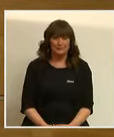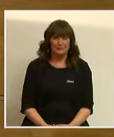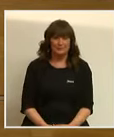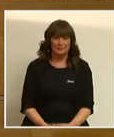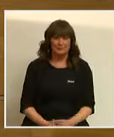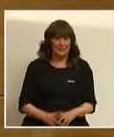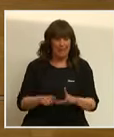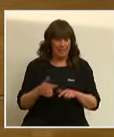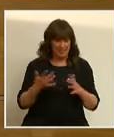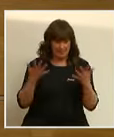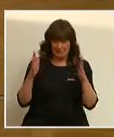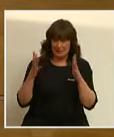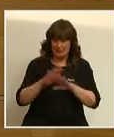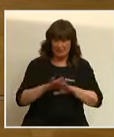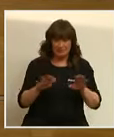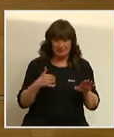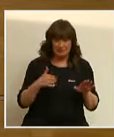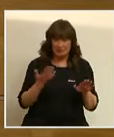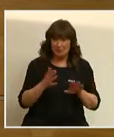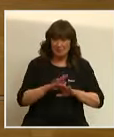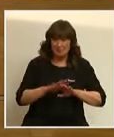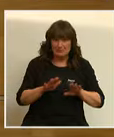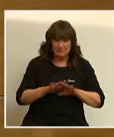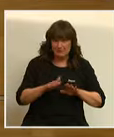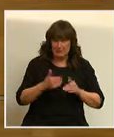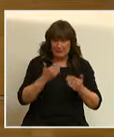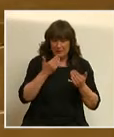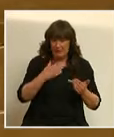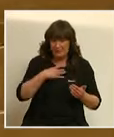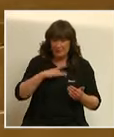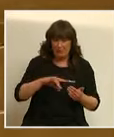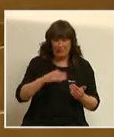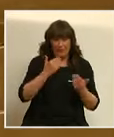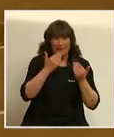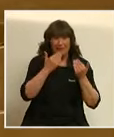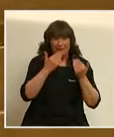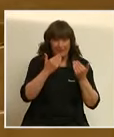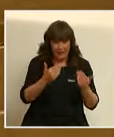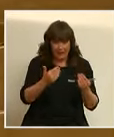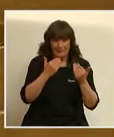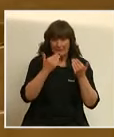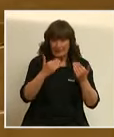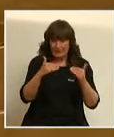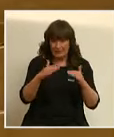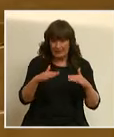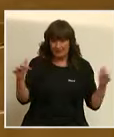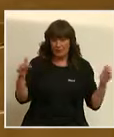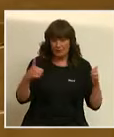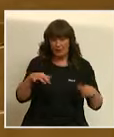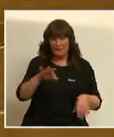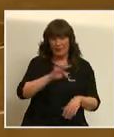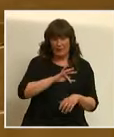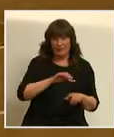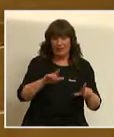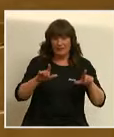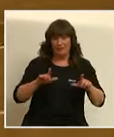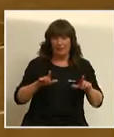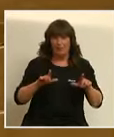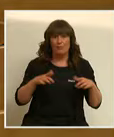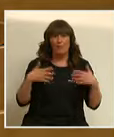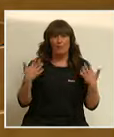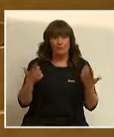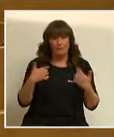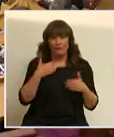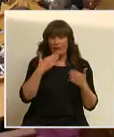Després d'això, només puc donar les gràcies a aquestes corts per aquesta distinció.